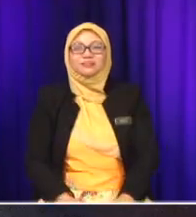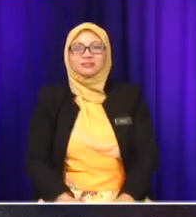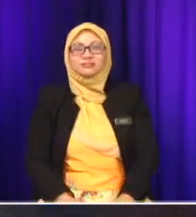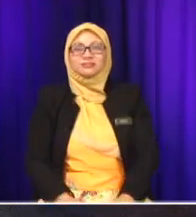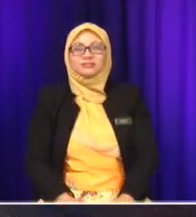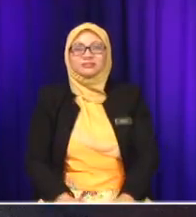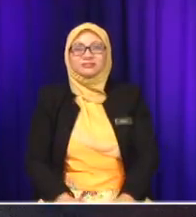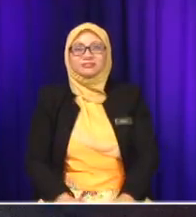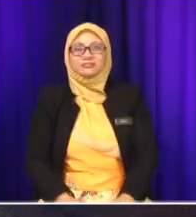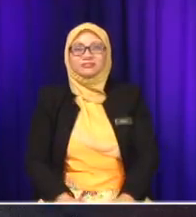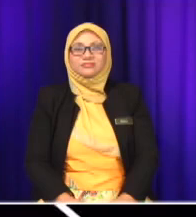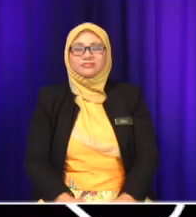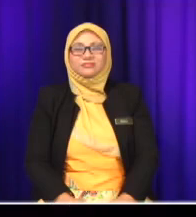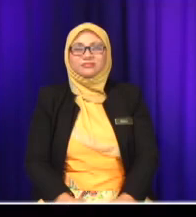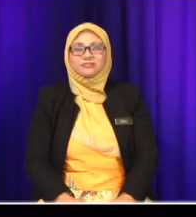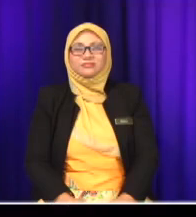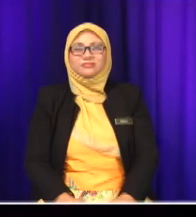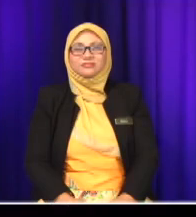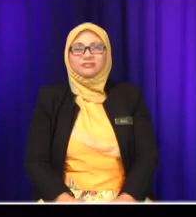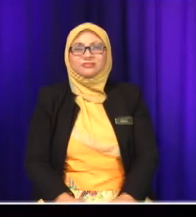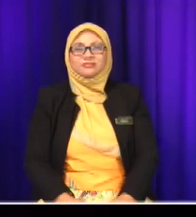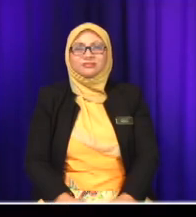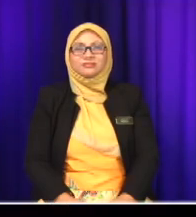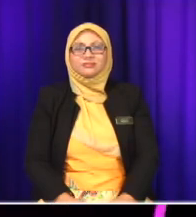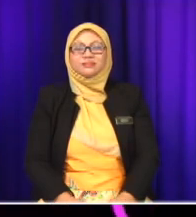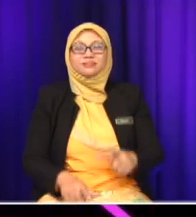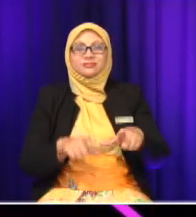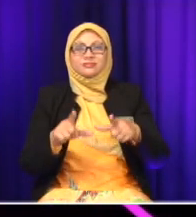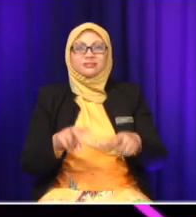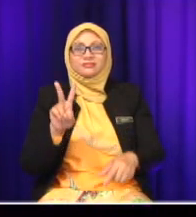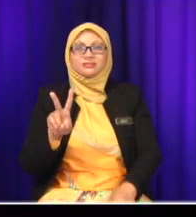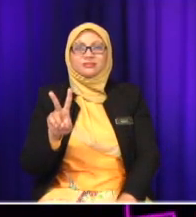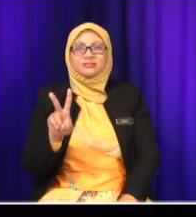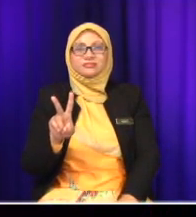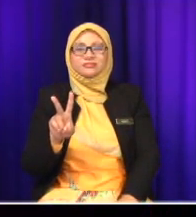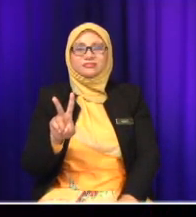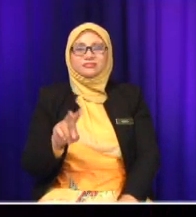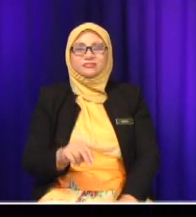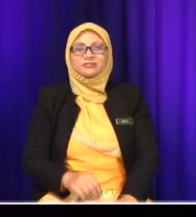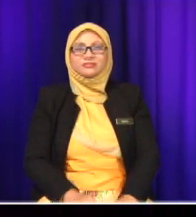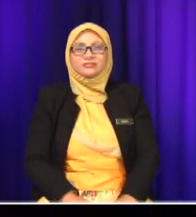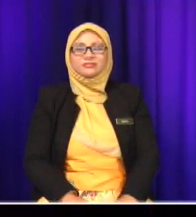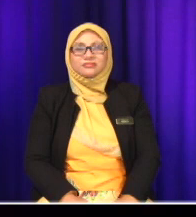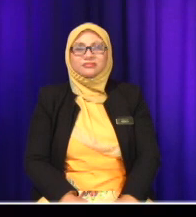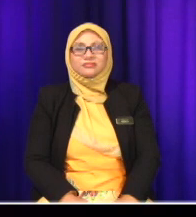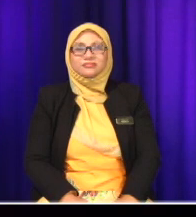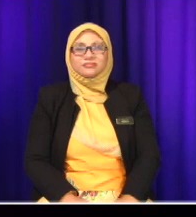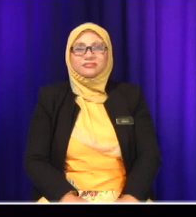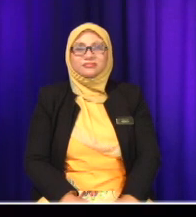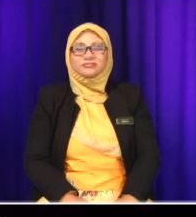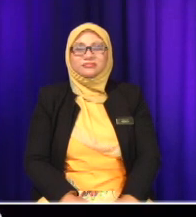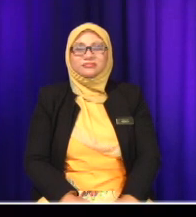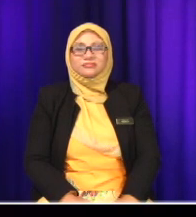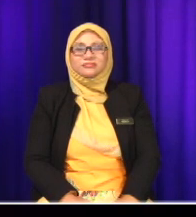silakan Azhar langkah dua melonggar nak kunci okey langkah dua